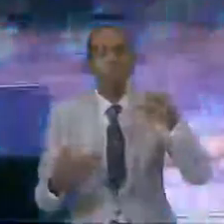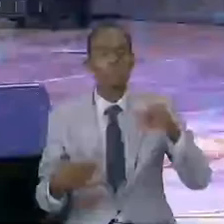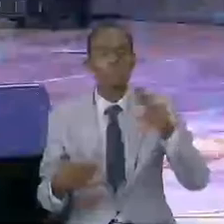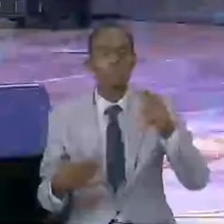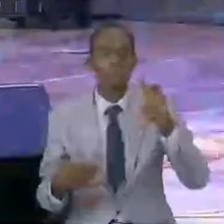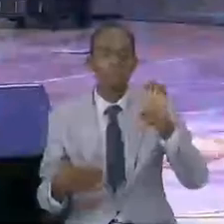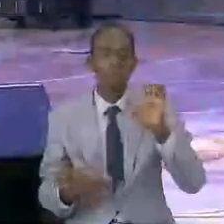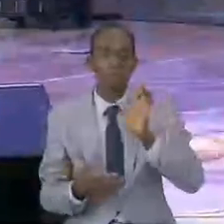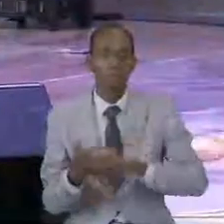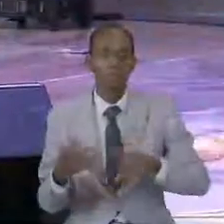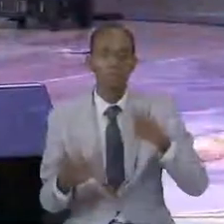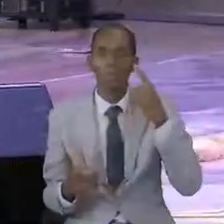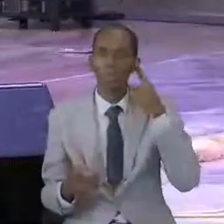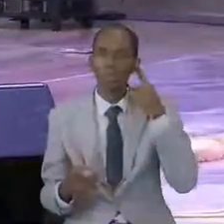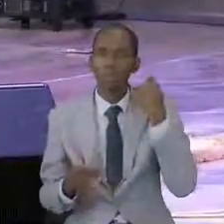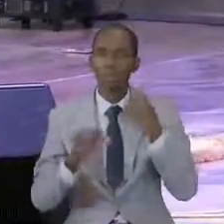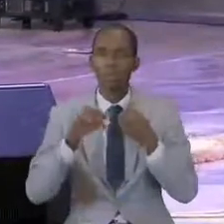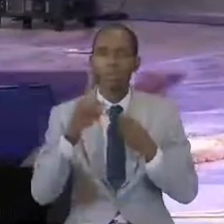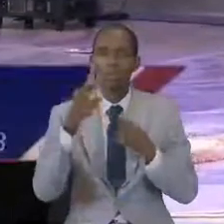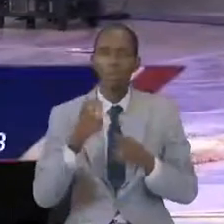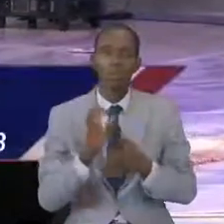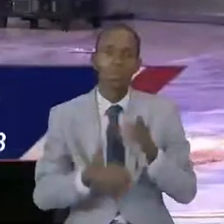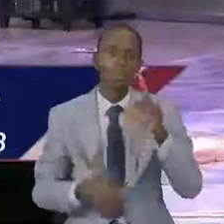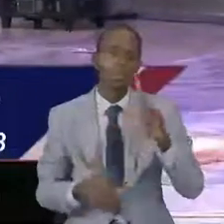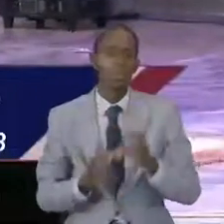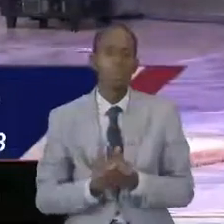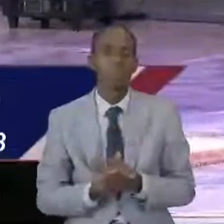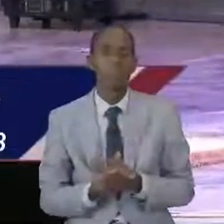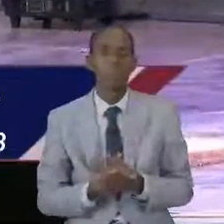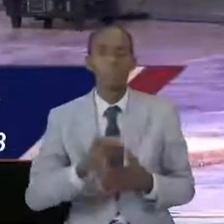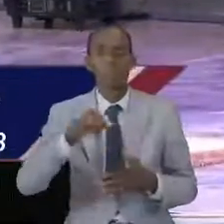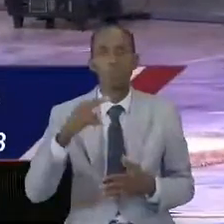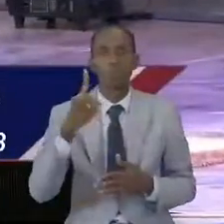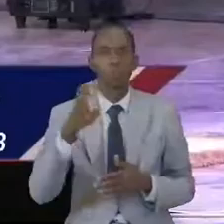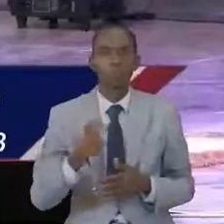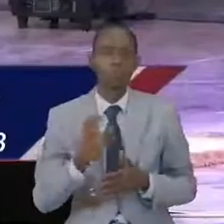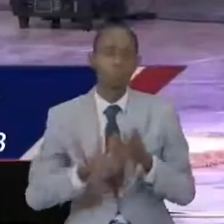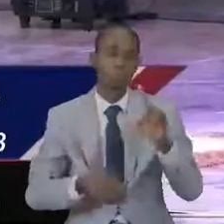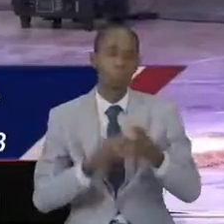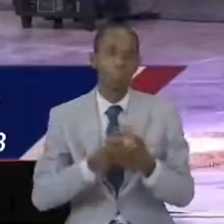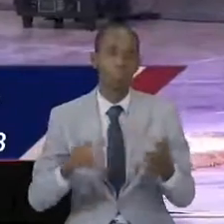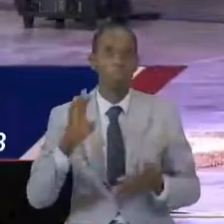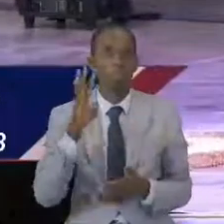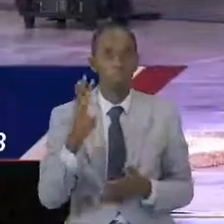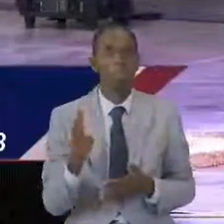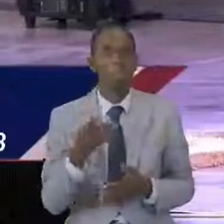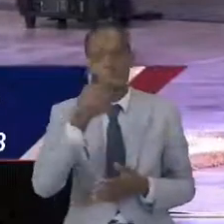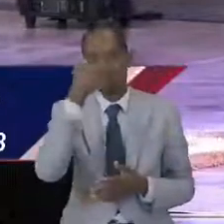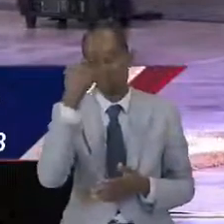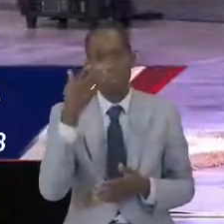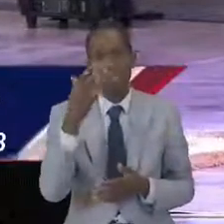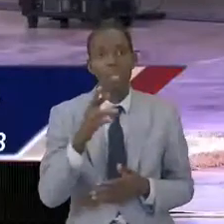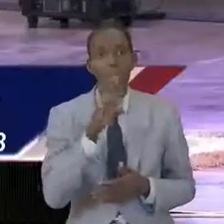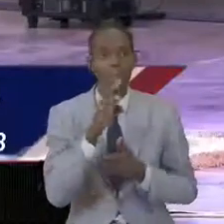verset 4 Jude j'ai deux chapitres un verset 4 j'ai le chapitre inversé